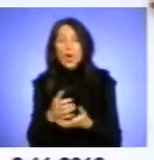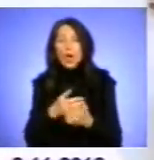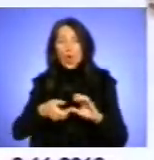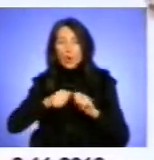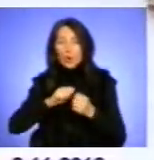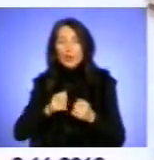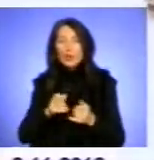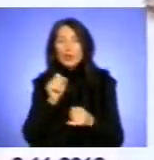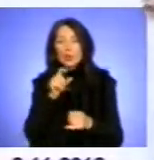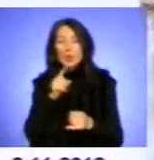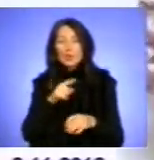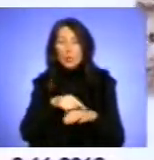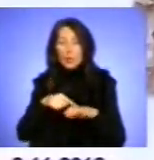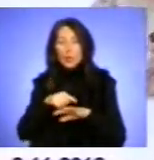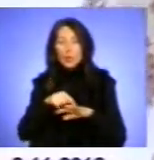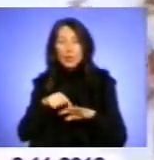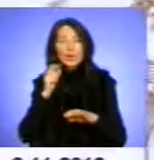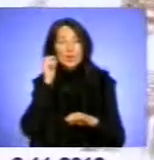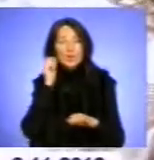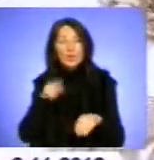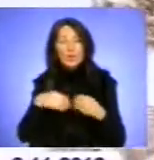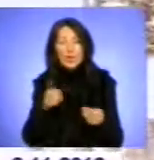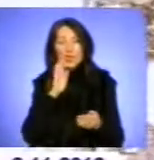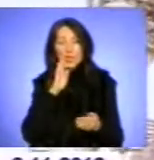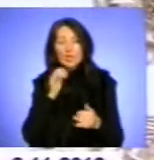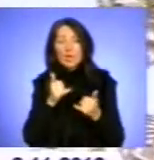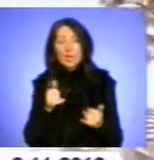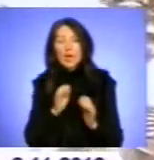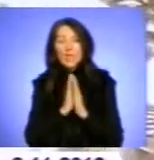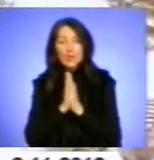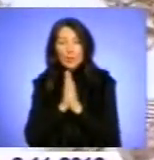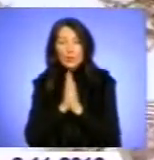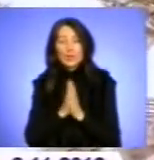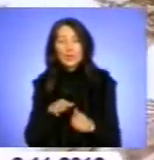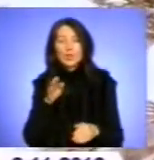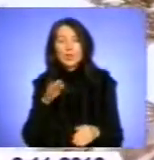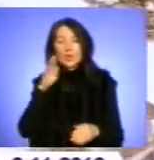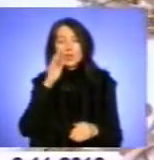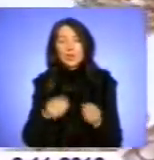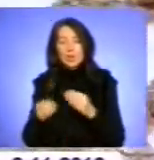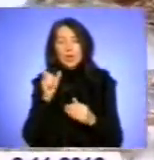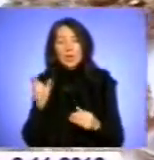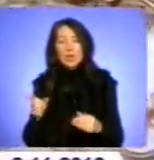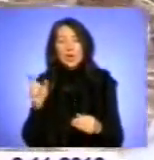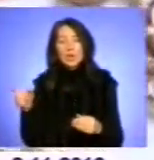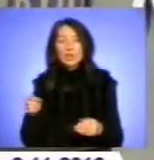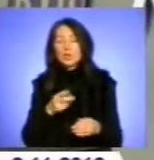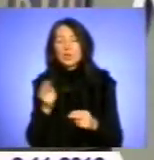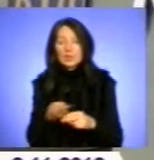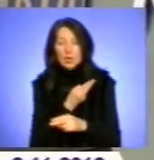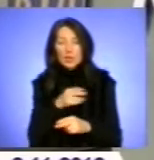усе лиходійкам для відмолювання. Далі фінал цієї історії очевидний. Шахрайки зникли, а тернополянка звернулася до